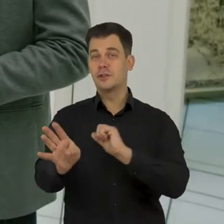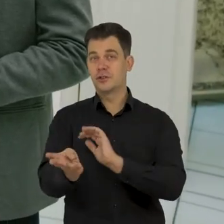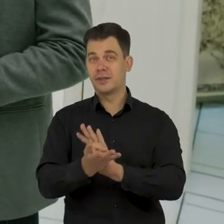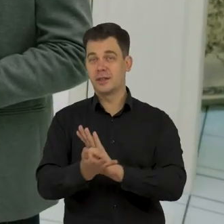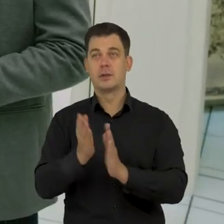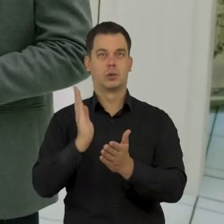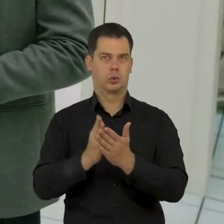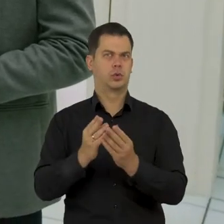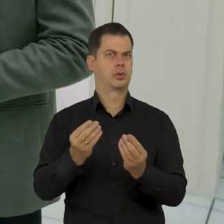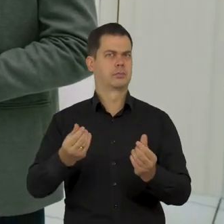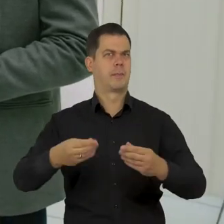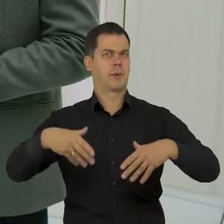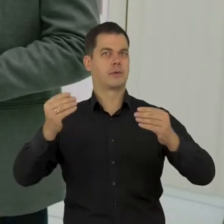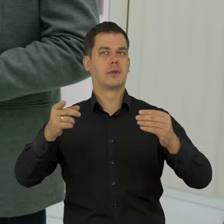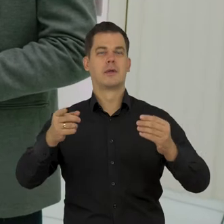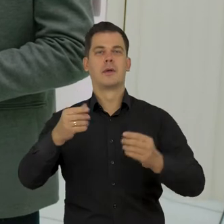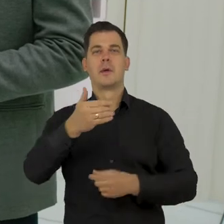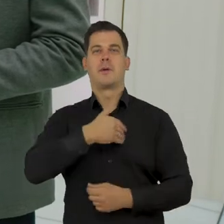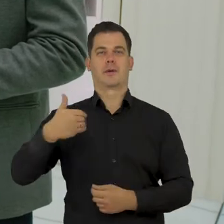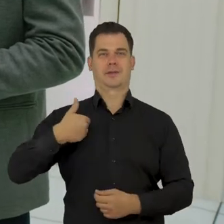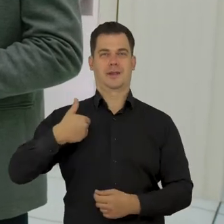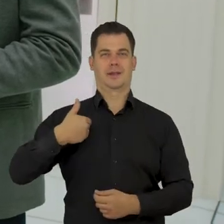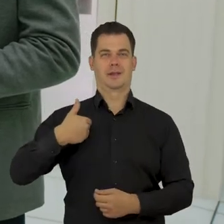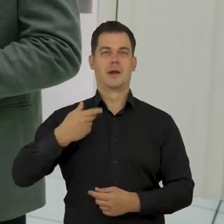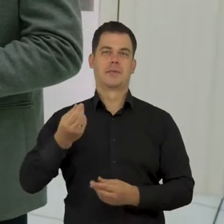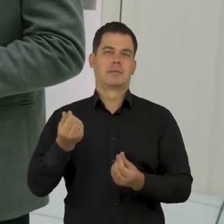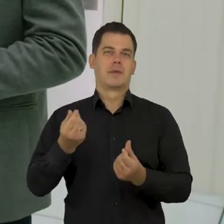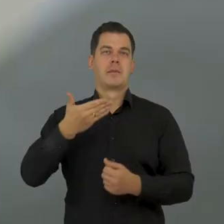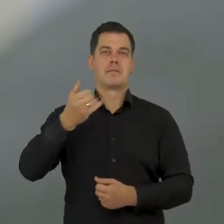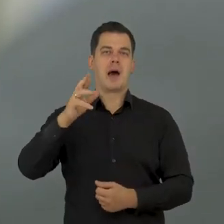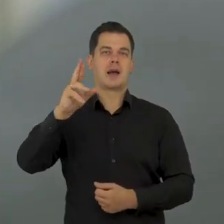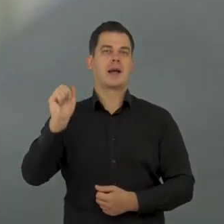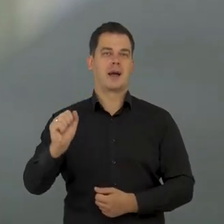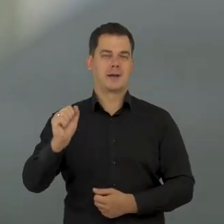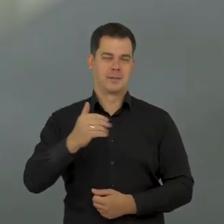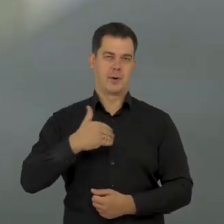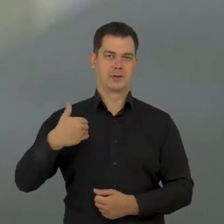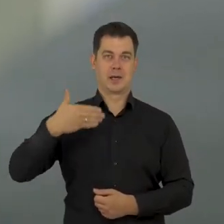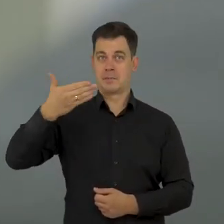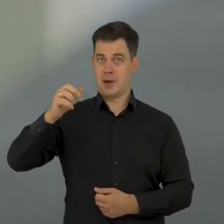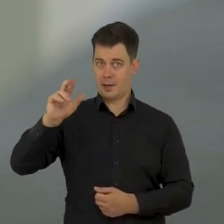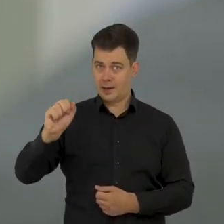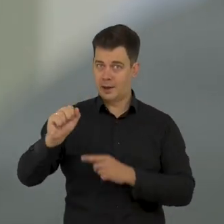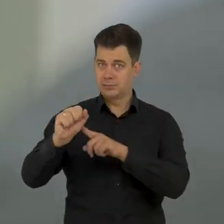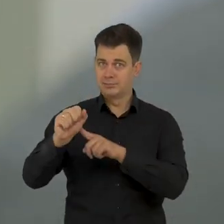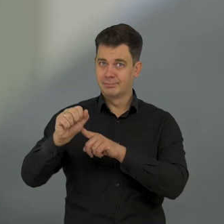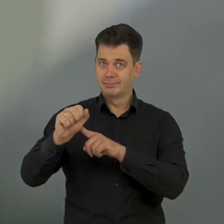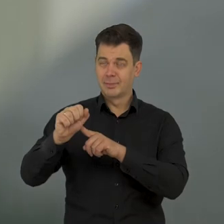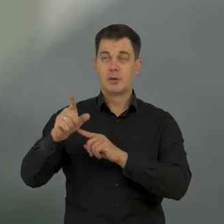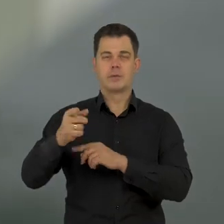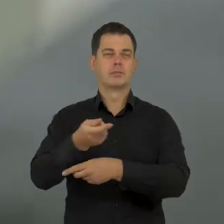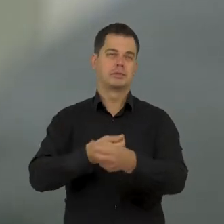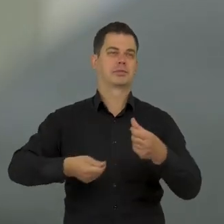w roku 1919 zaczęto wprowadzać do obiegu markę polską, tak, jako tę